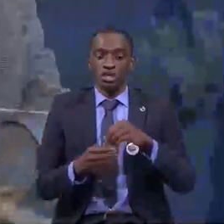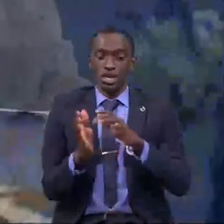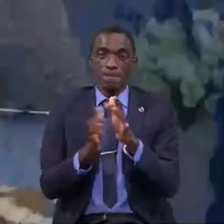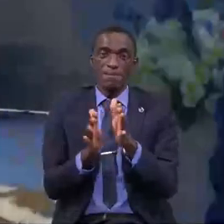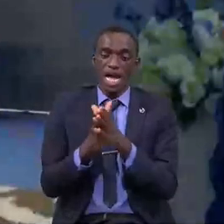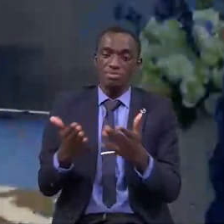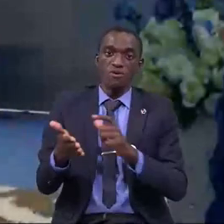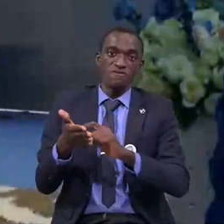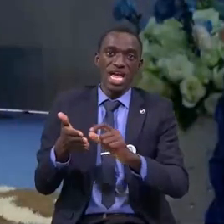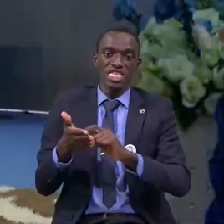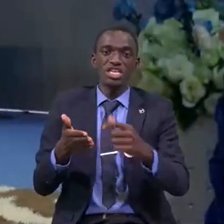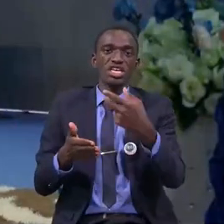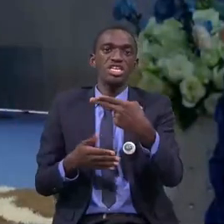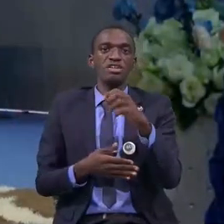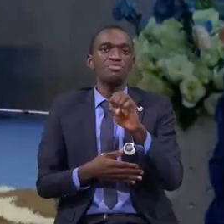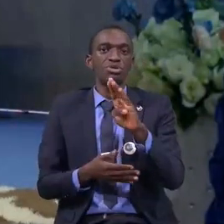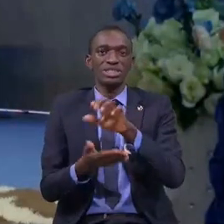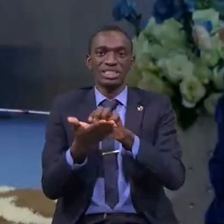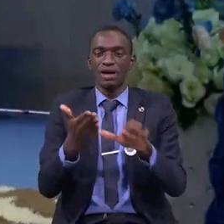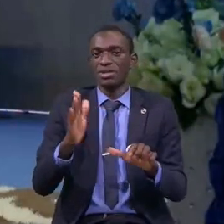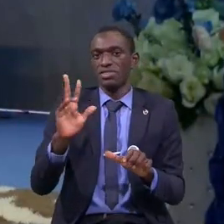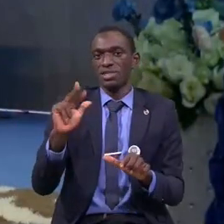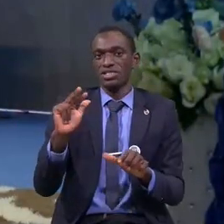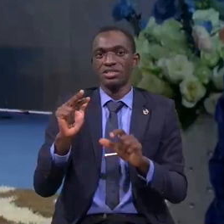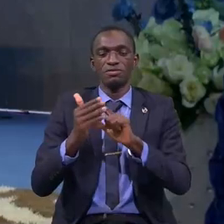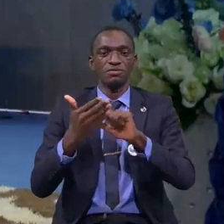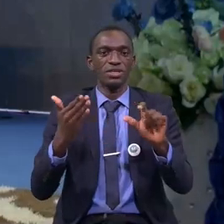En Hébreux 13, le verset 8.